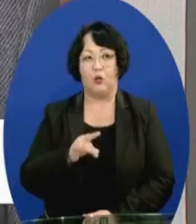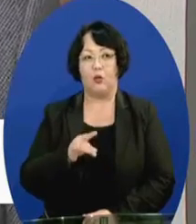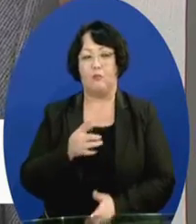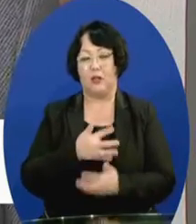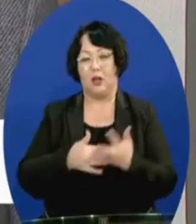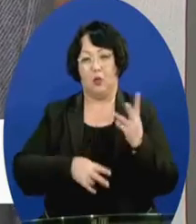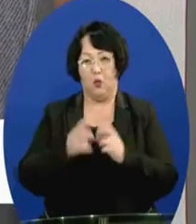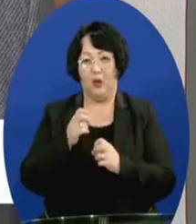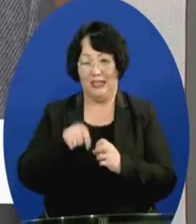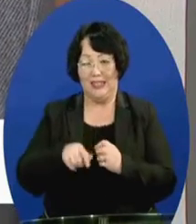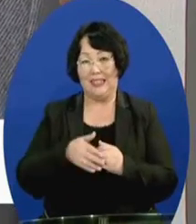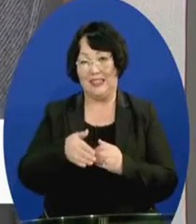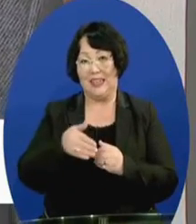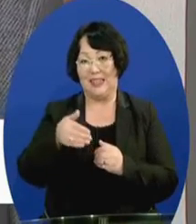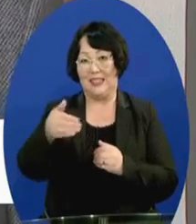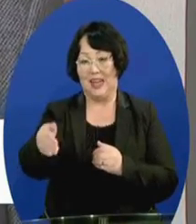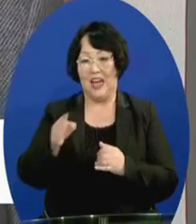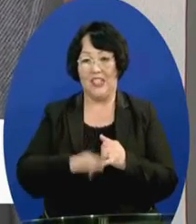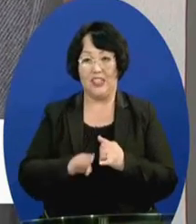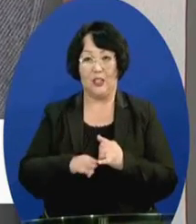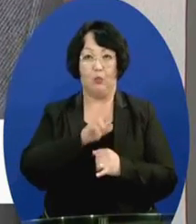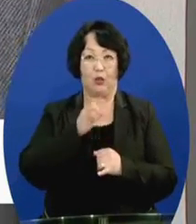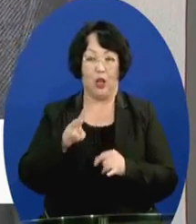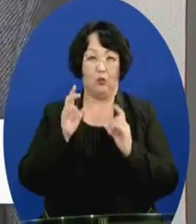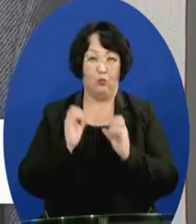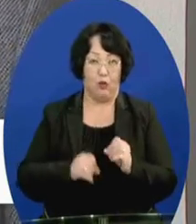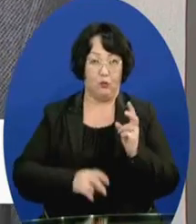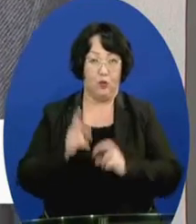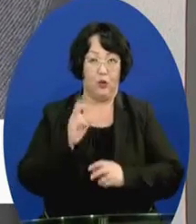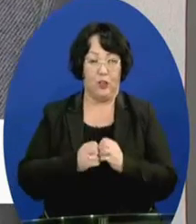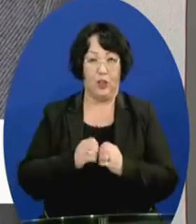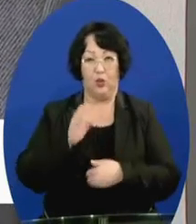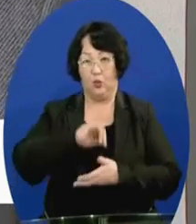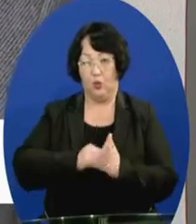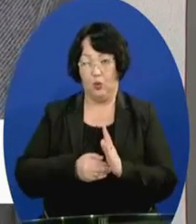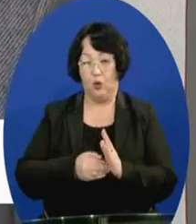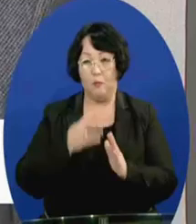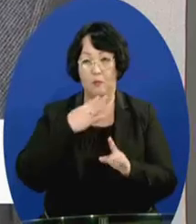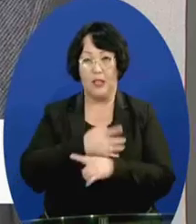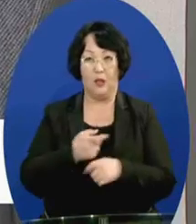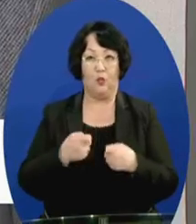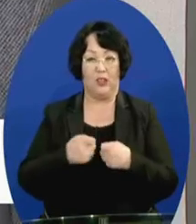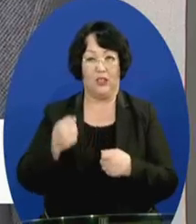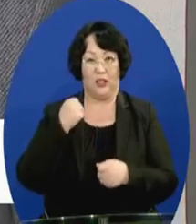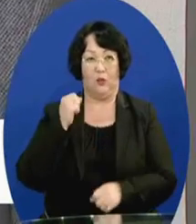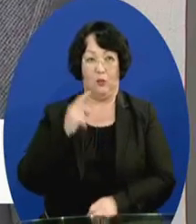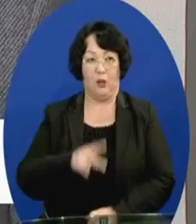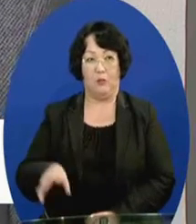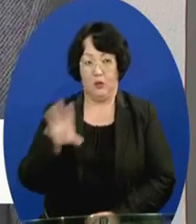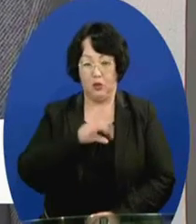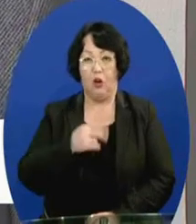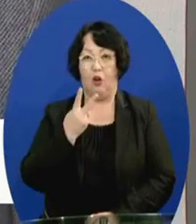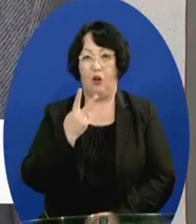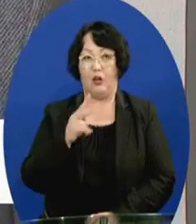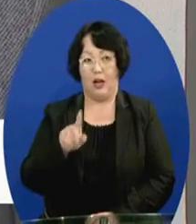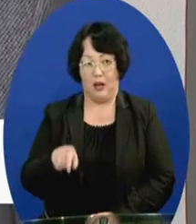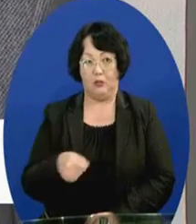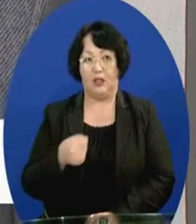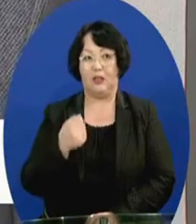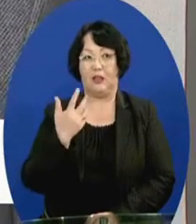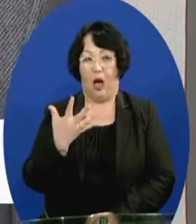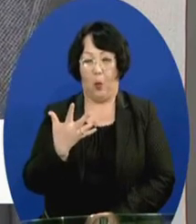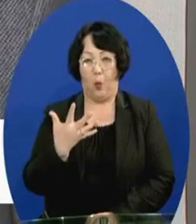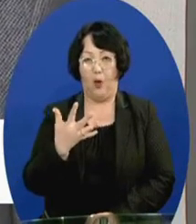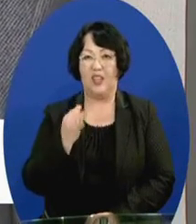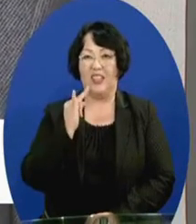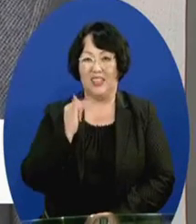байгаа. Хэрвээ бид нар энийгээ цаашаагаа яг эцсийн бүтээгдэхүүн боловсруулах энэ төлөвлөгөөгөө ингээ биелүүлээд явах юм бол биднэрт